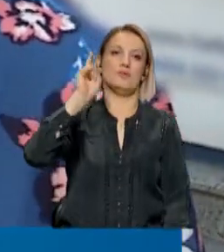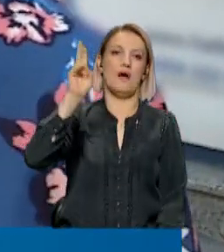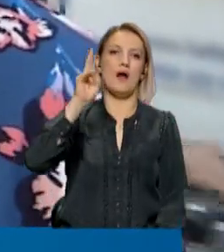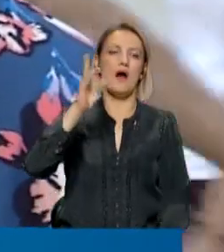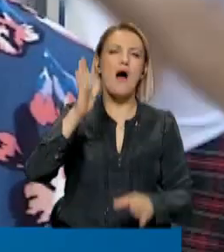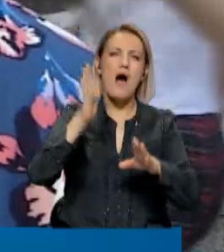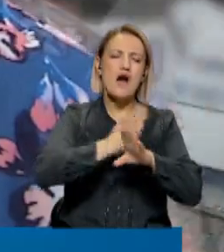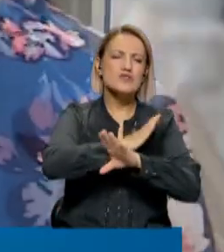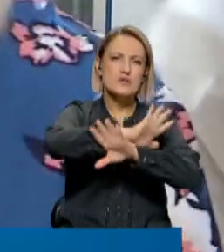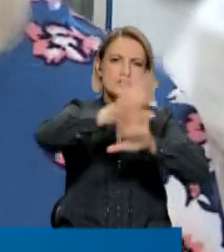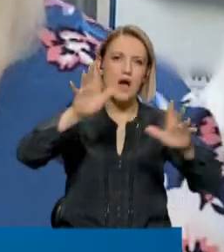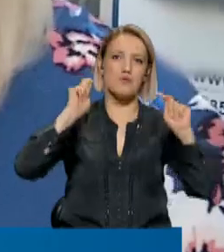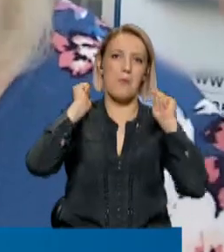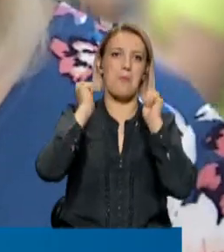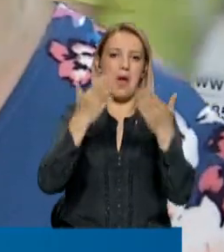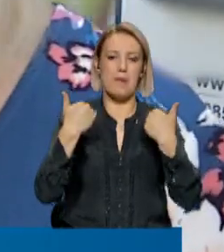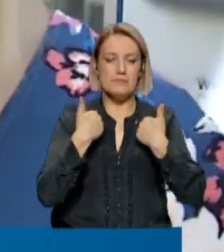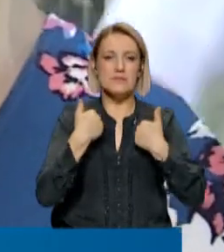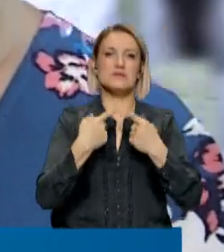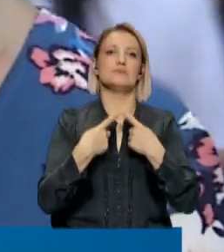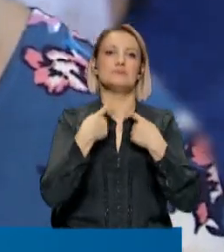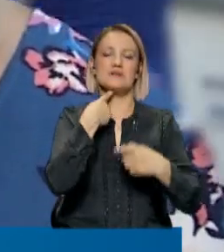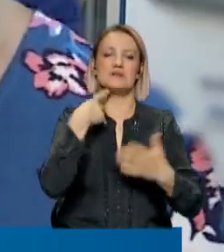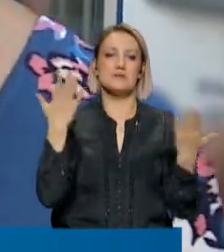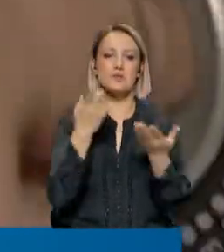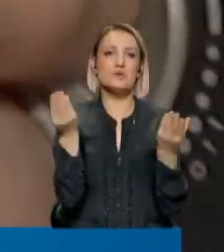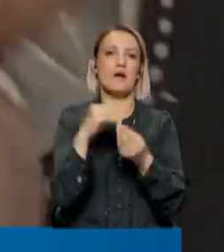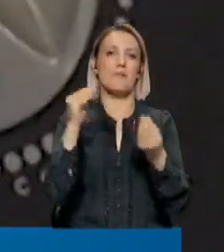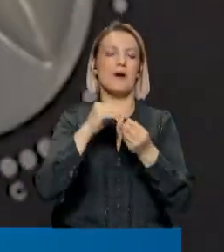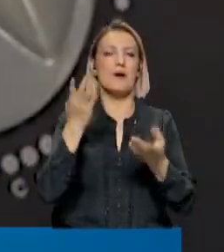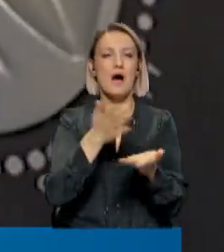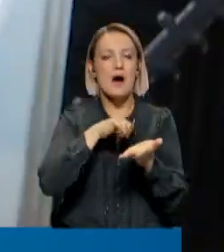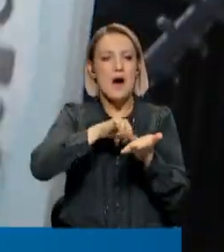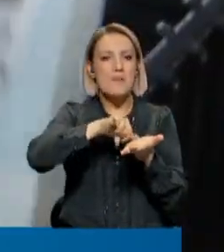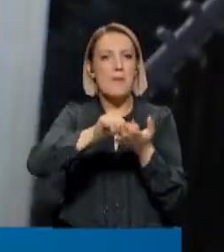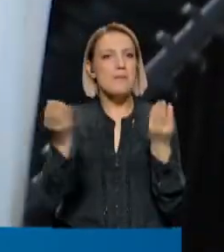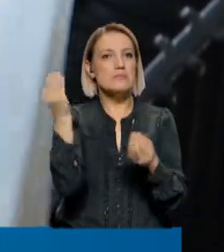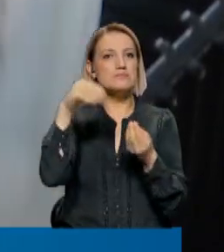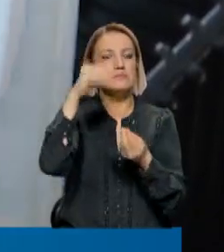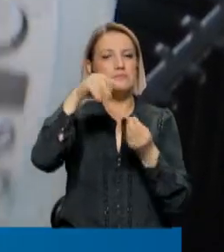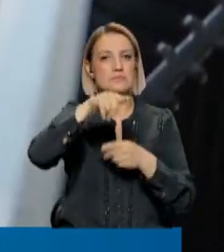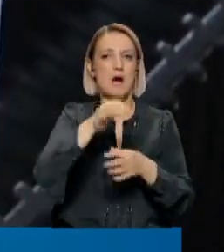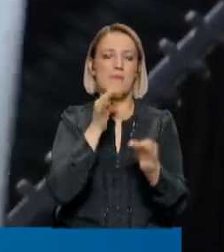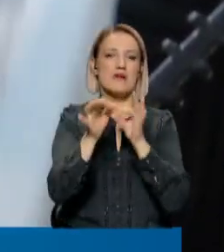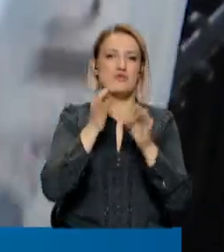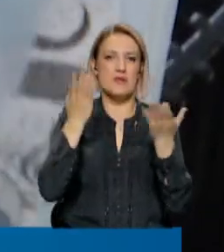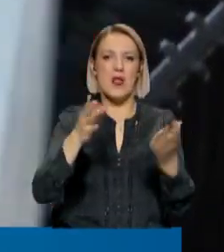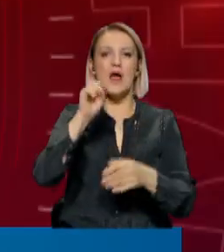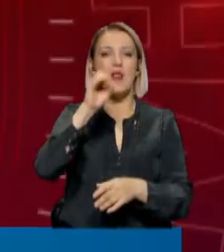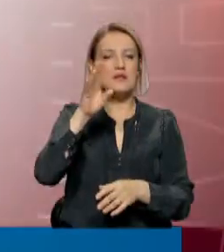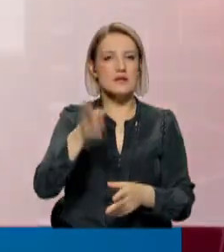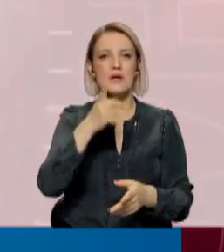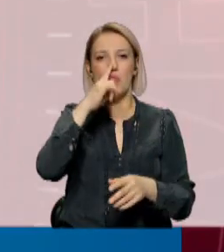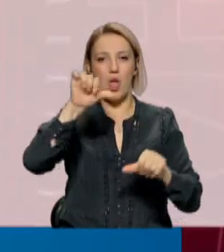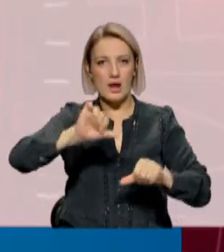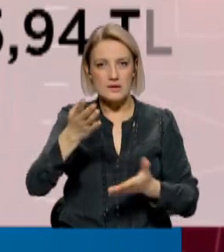Çünkü her şey çok pahalı. Biz artık bıktık yani bu zamlardan. İğneden ipliğe fiyat artışının habercileri: elektrik, doğalgaz